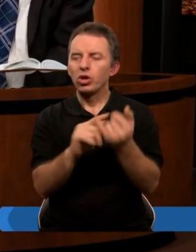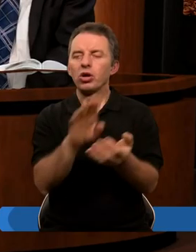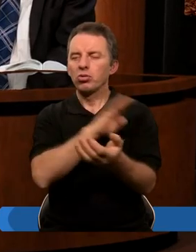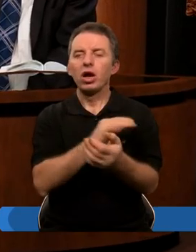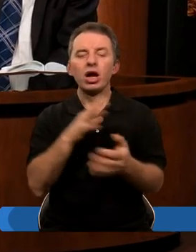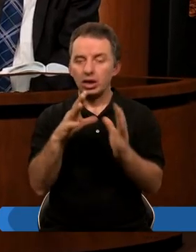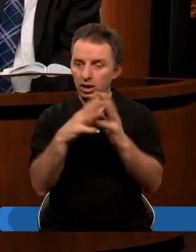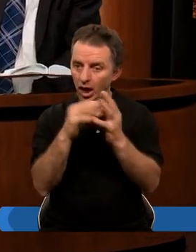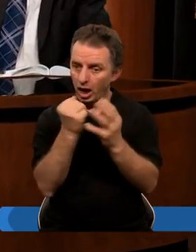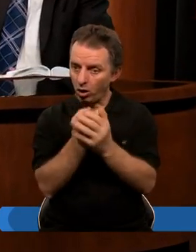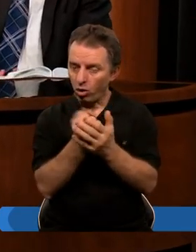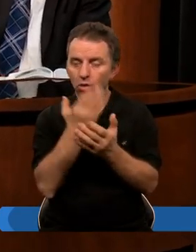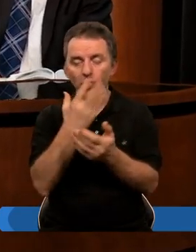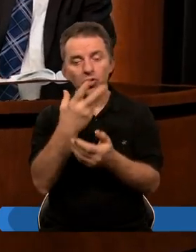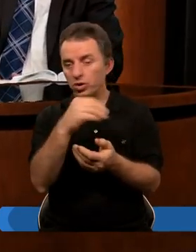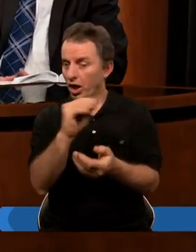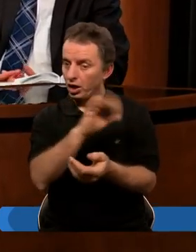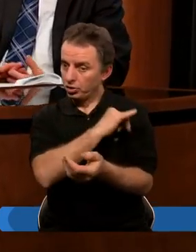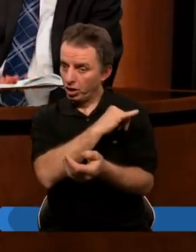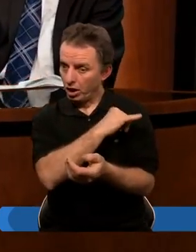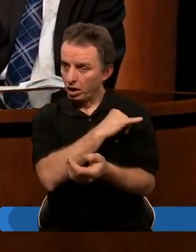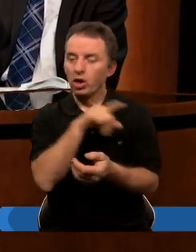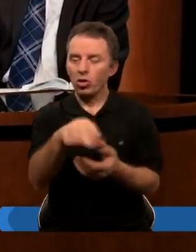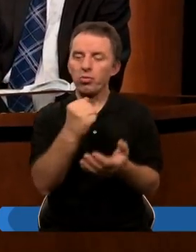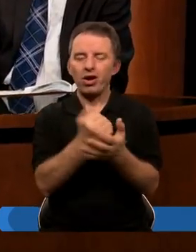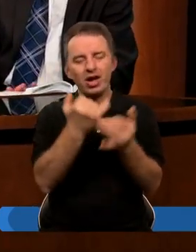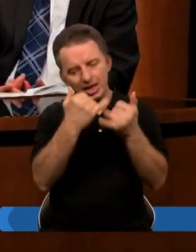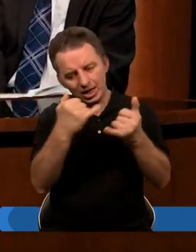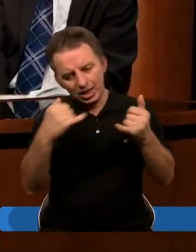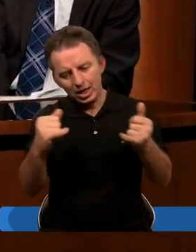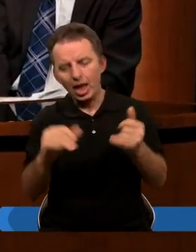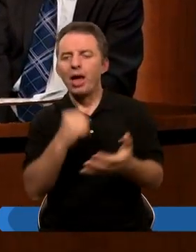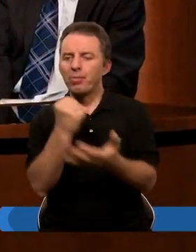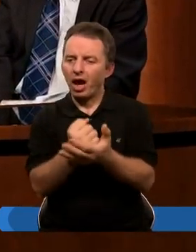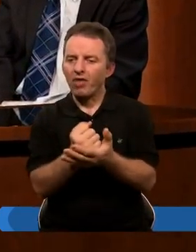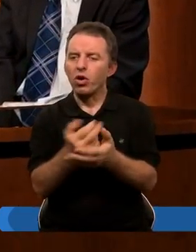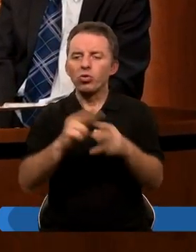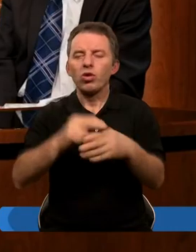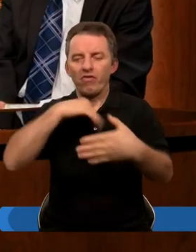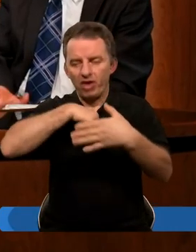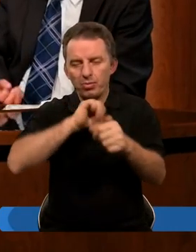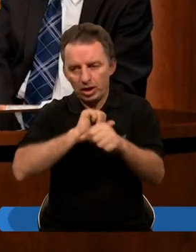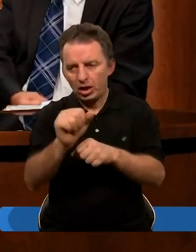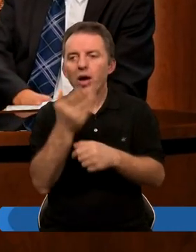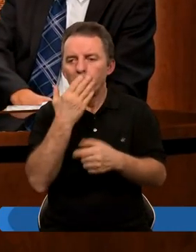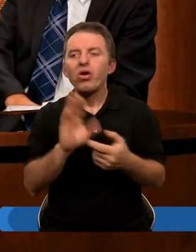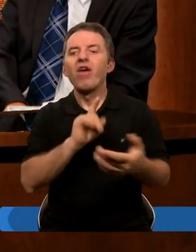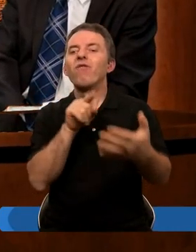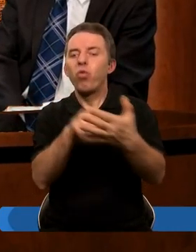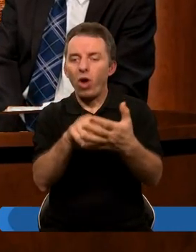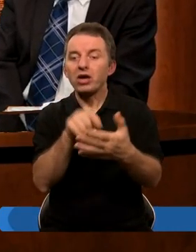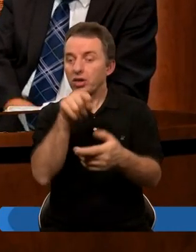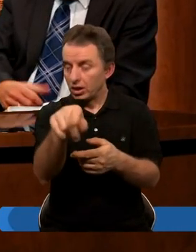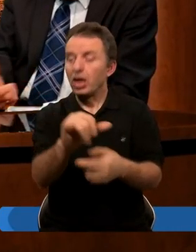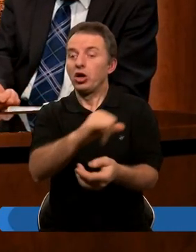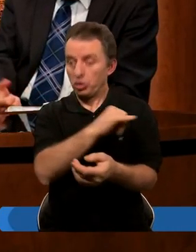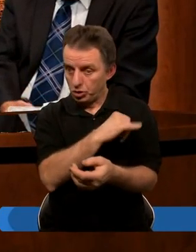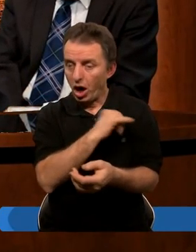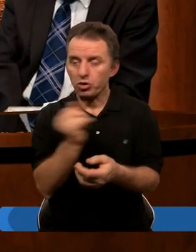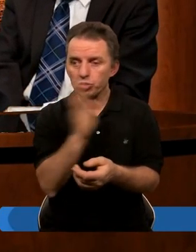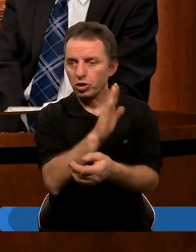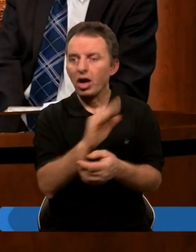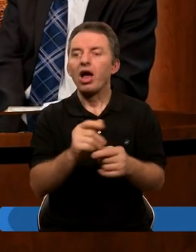mówi niegrzesz, a to prawo, to inne prawo, które we mnie jest, mówi a właśnie grzesz. I